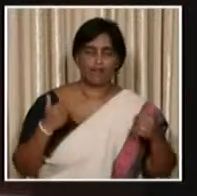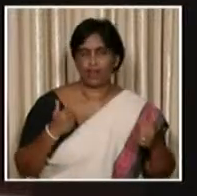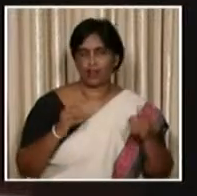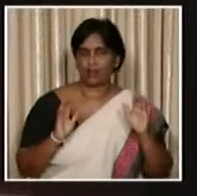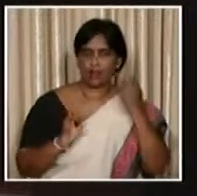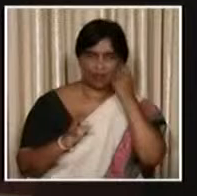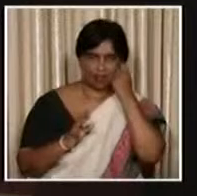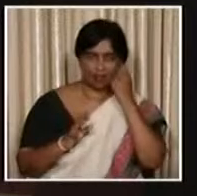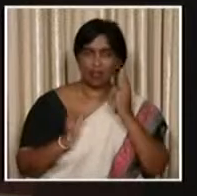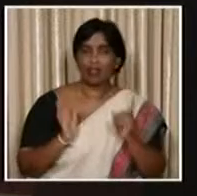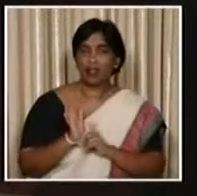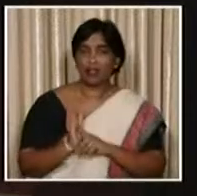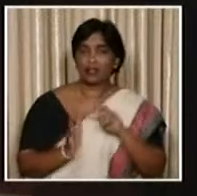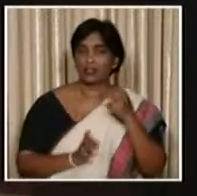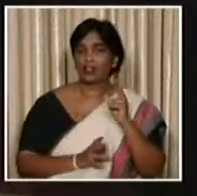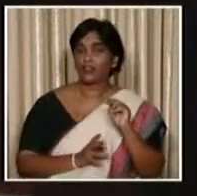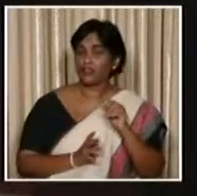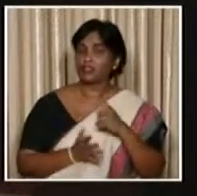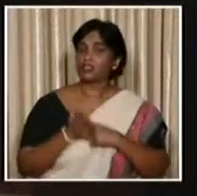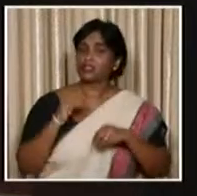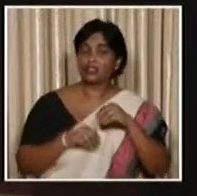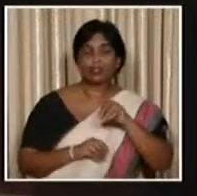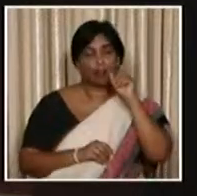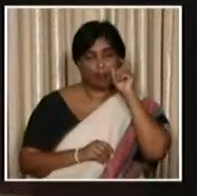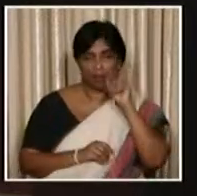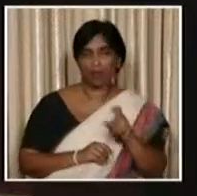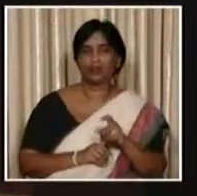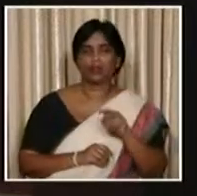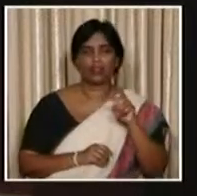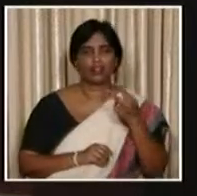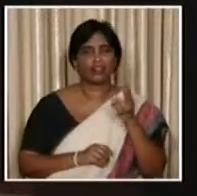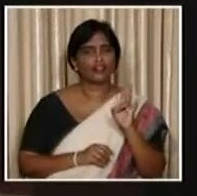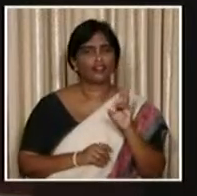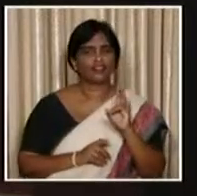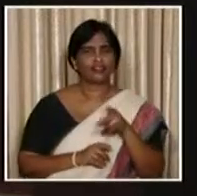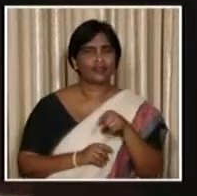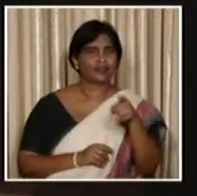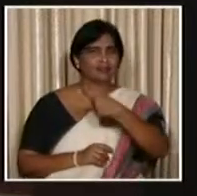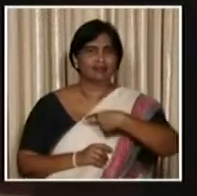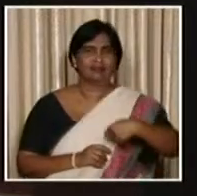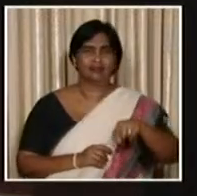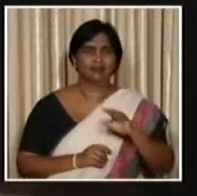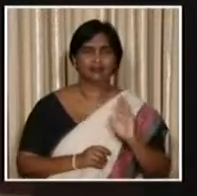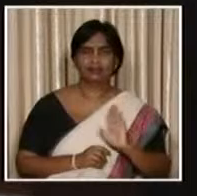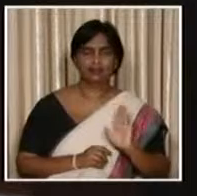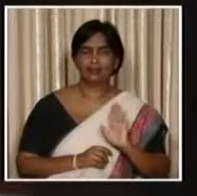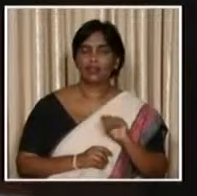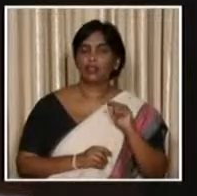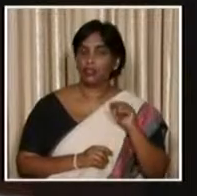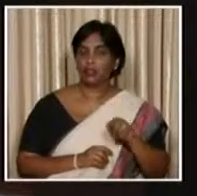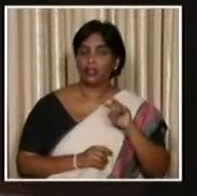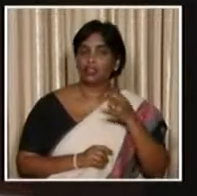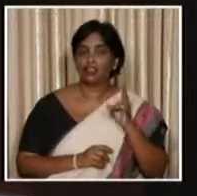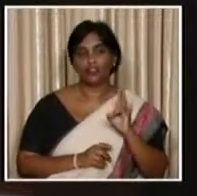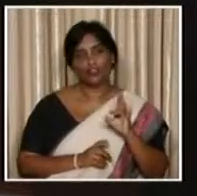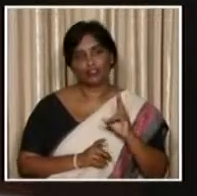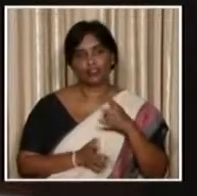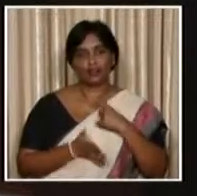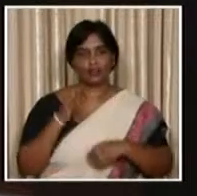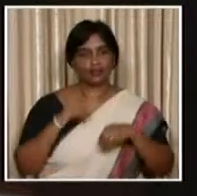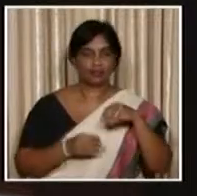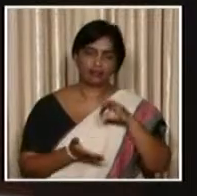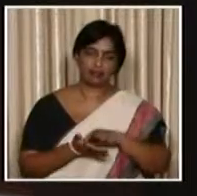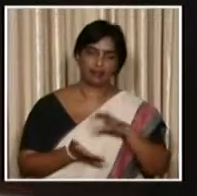කාරණාවක්. 120 ඡන්ද බලමු. මේ 225 ඡන්ද නෙවෙයි. කොහොමටත් 225 ඡන්ද